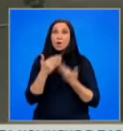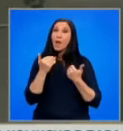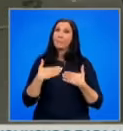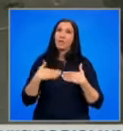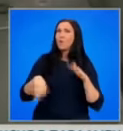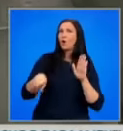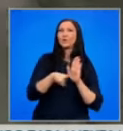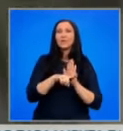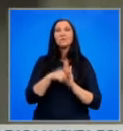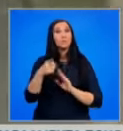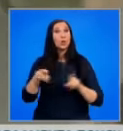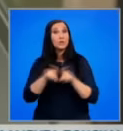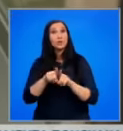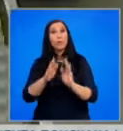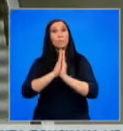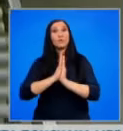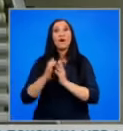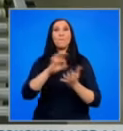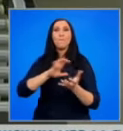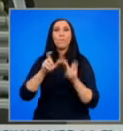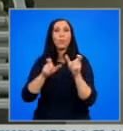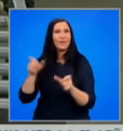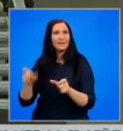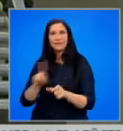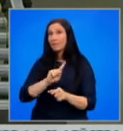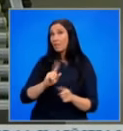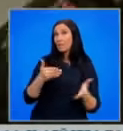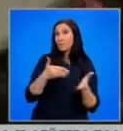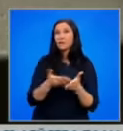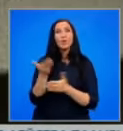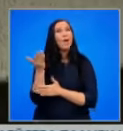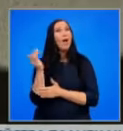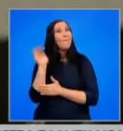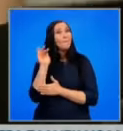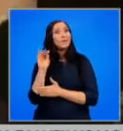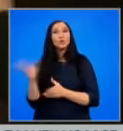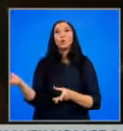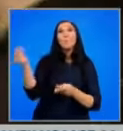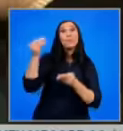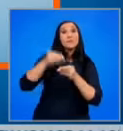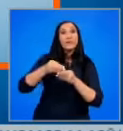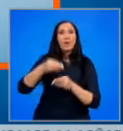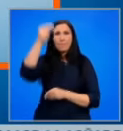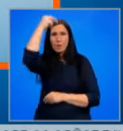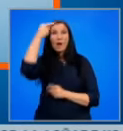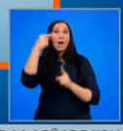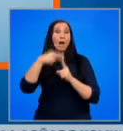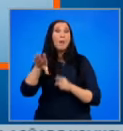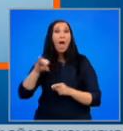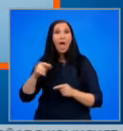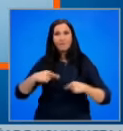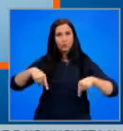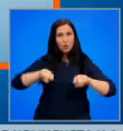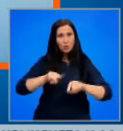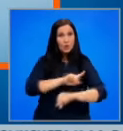има отрицателни. Той също така призова политиците да не пречат на бъдещото присъединяване на България към еврозоната. Силно